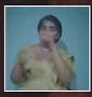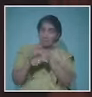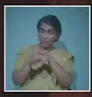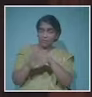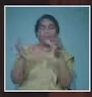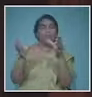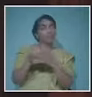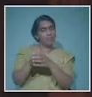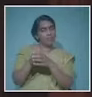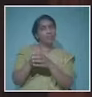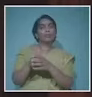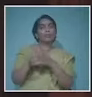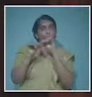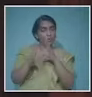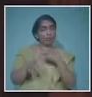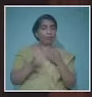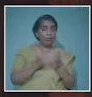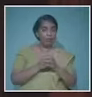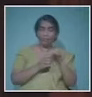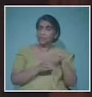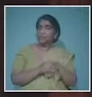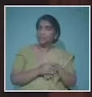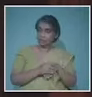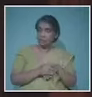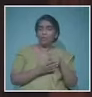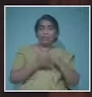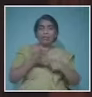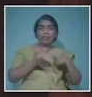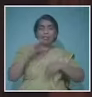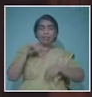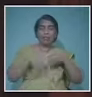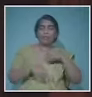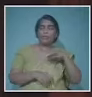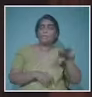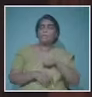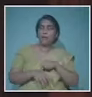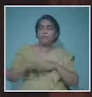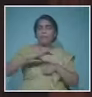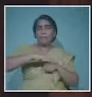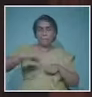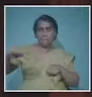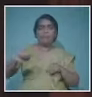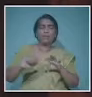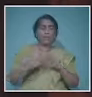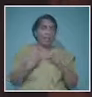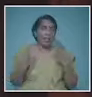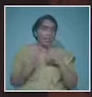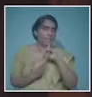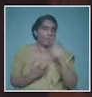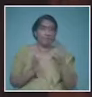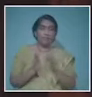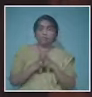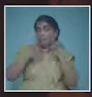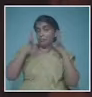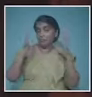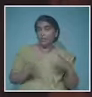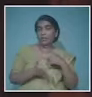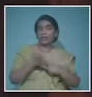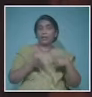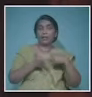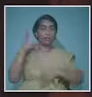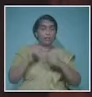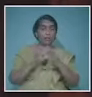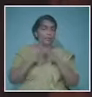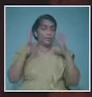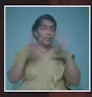කරපු පක්ෂෙත් ඒ වගේම අපි නියෝජනය කරන පක්ෂෙත් මේක දේශපාලනේ පාවිච්චි කරා. ඒක නැහැ කියලා කියන්න බෑ. නමුත් මහා පරිමාණයෙන් මේක දේශපාලනට පාවිච්චි කරේ